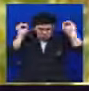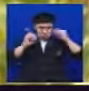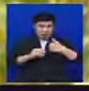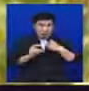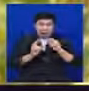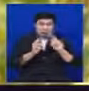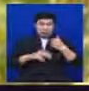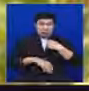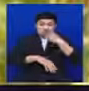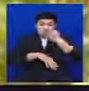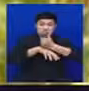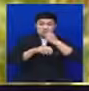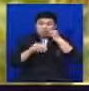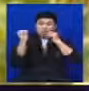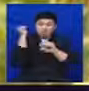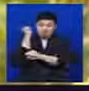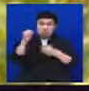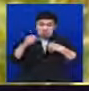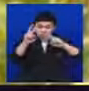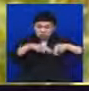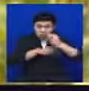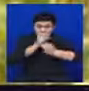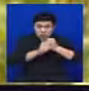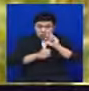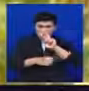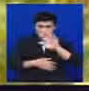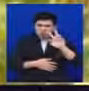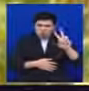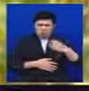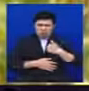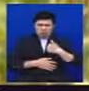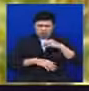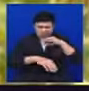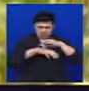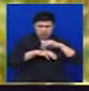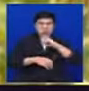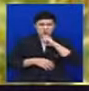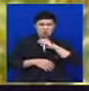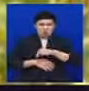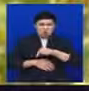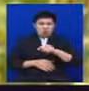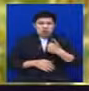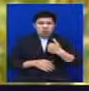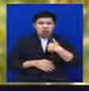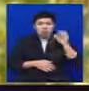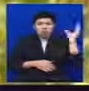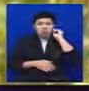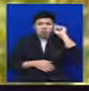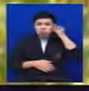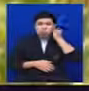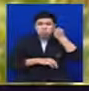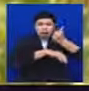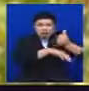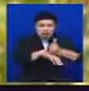เป็นกำนันปกครองพื้นที่อยู่ปี52ผมยังดำรงตำแหน่งกำนันตรงนี้อยู่ผมเป็นกำนันผู้ใหญ่บ้